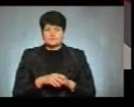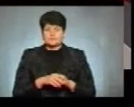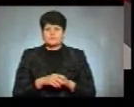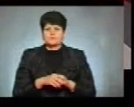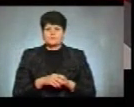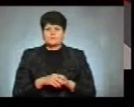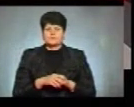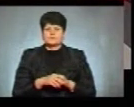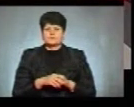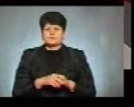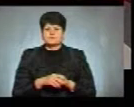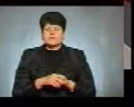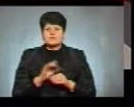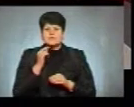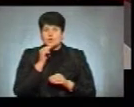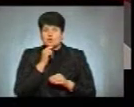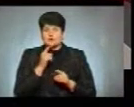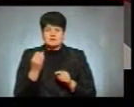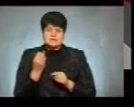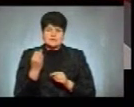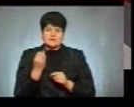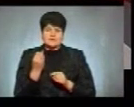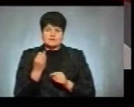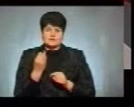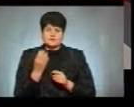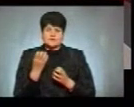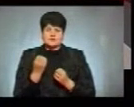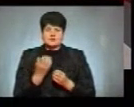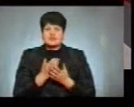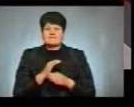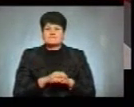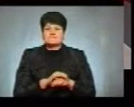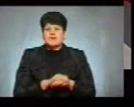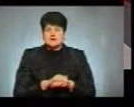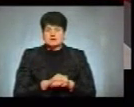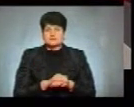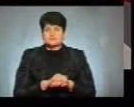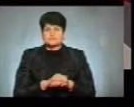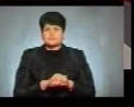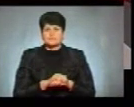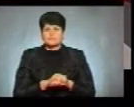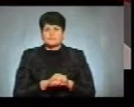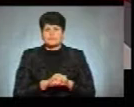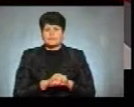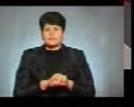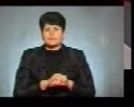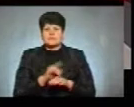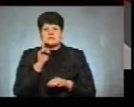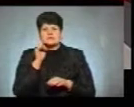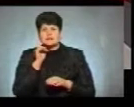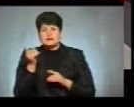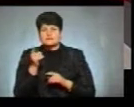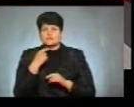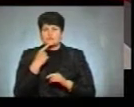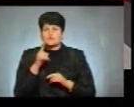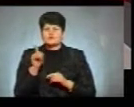не обмірковано до кінця. І стосовно економіки, ще цікаво такий от факт, в програмі проявляється, що Зеленський